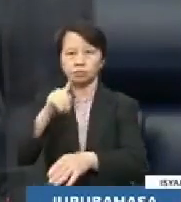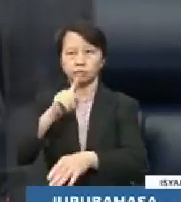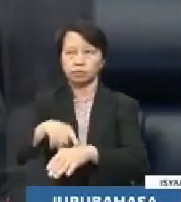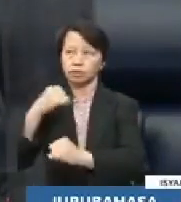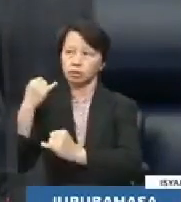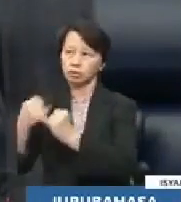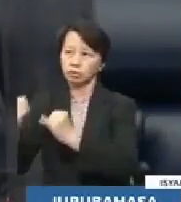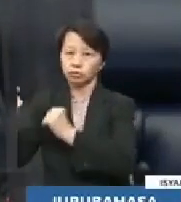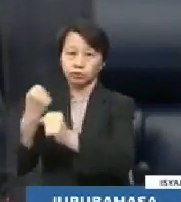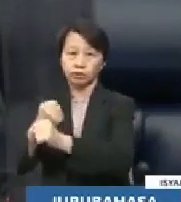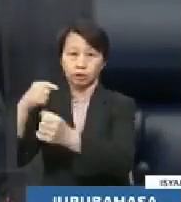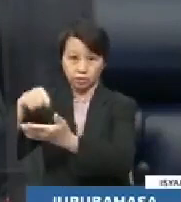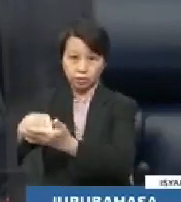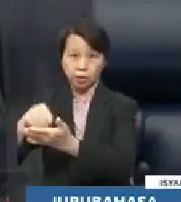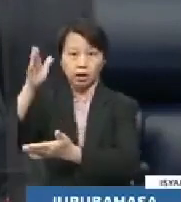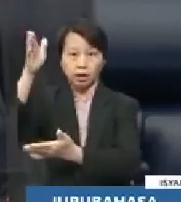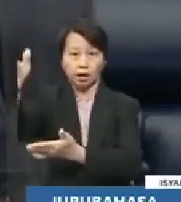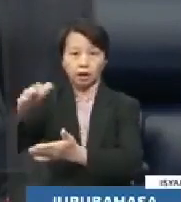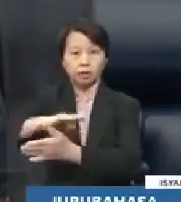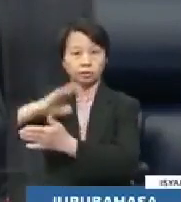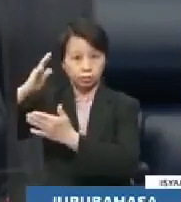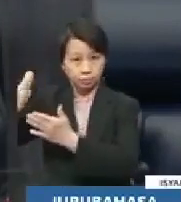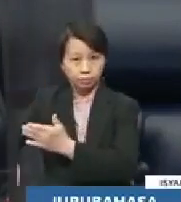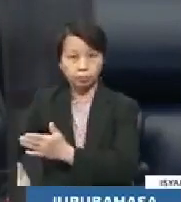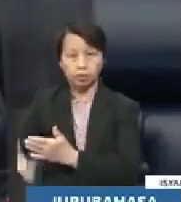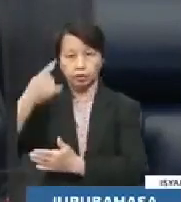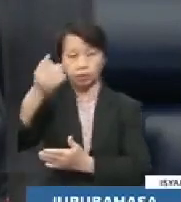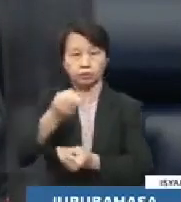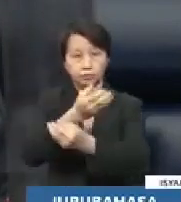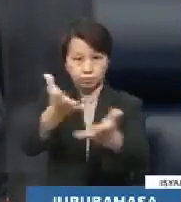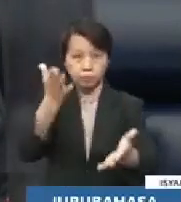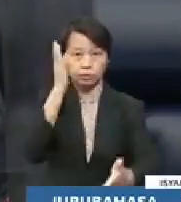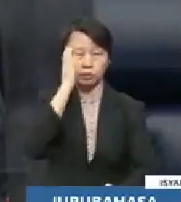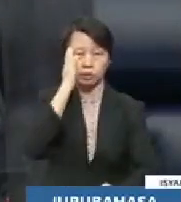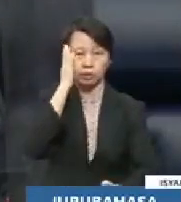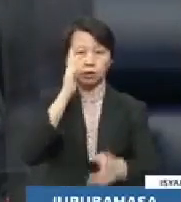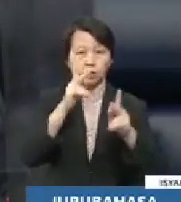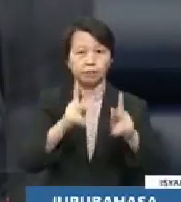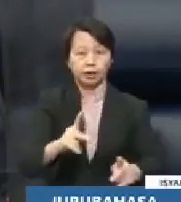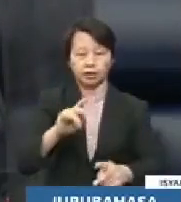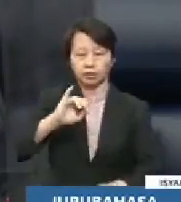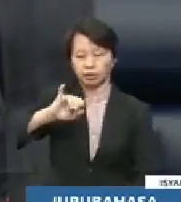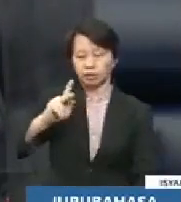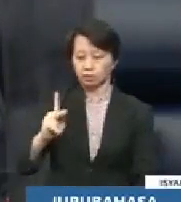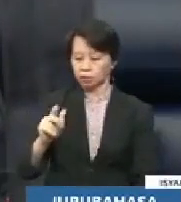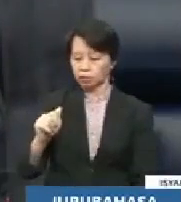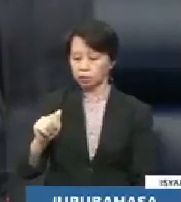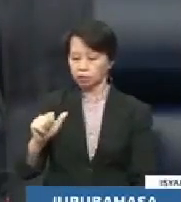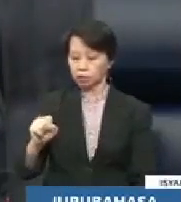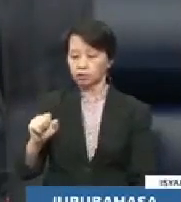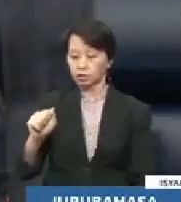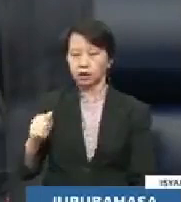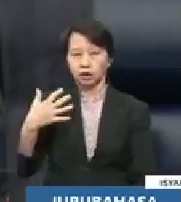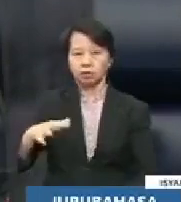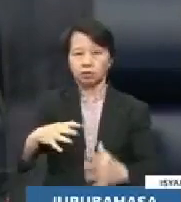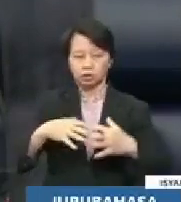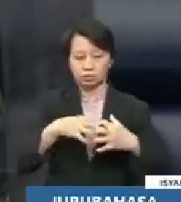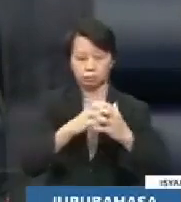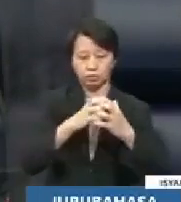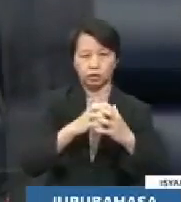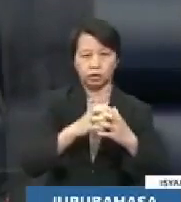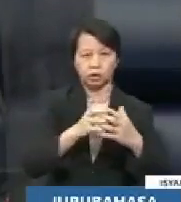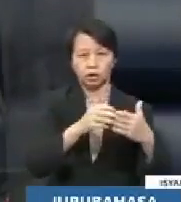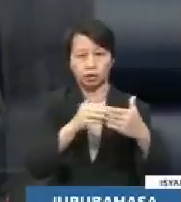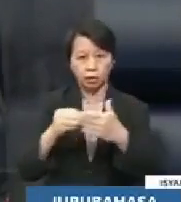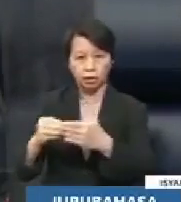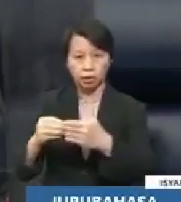ujung tahun ini kita akan selesai untuk minuman juga bahwa B kemudian sekitar danau itu membangunkan panduan